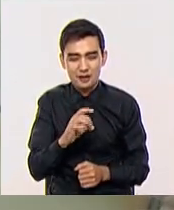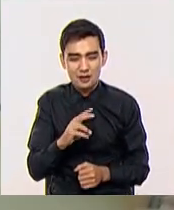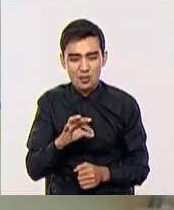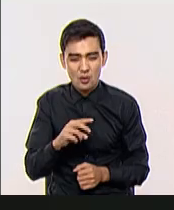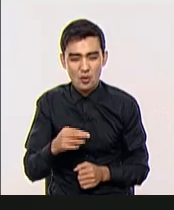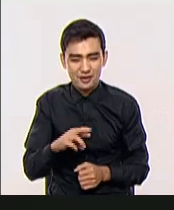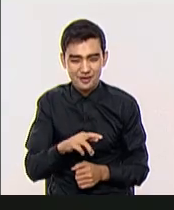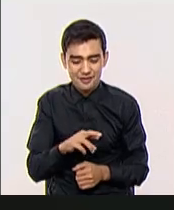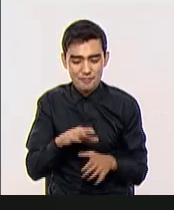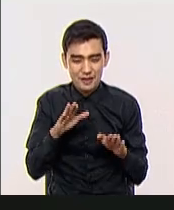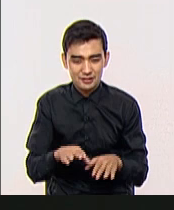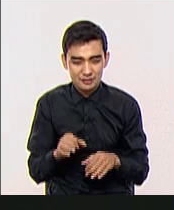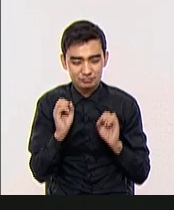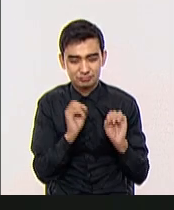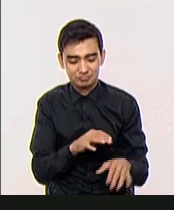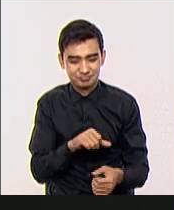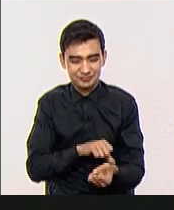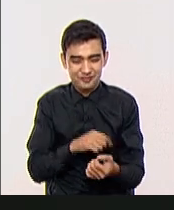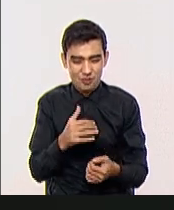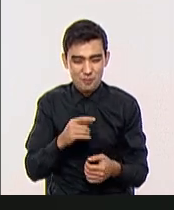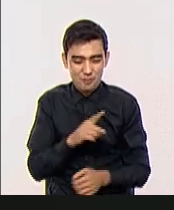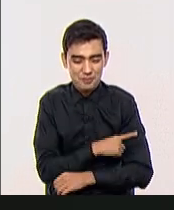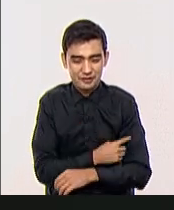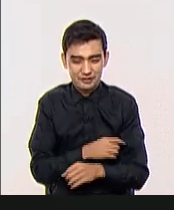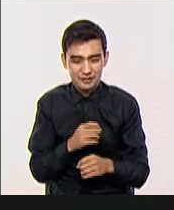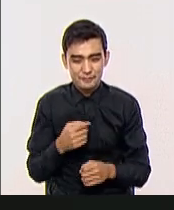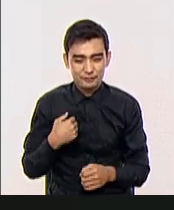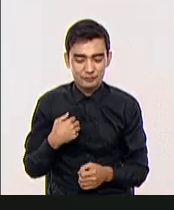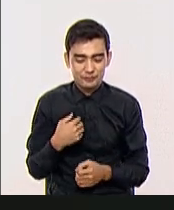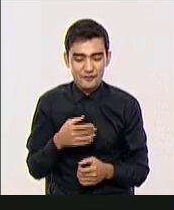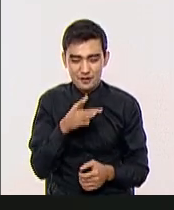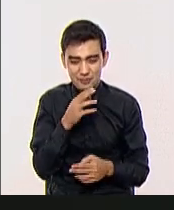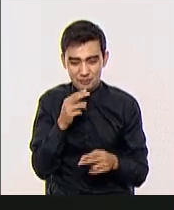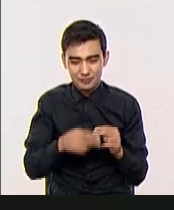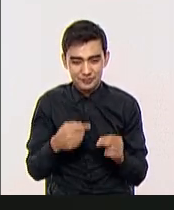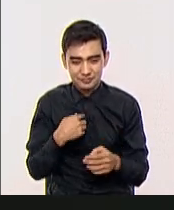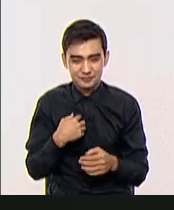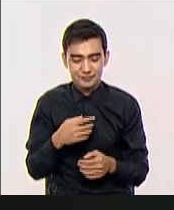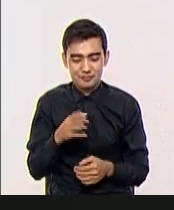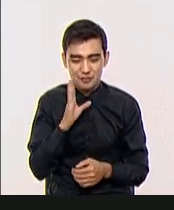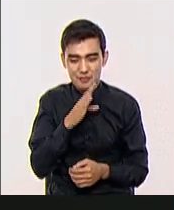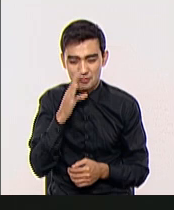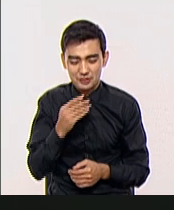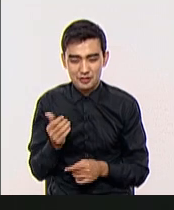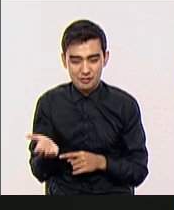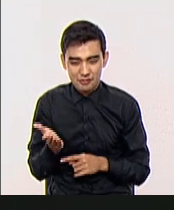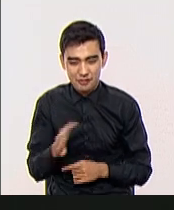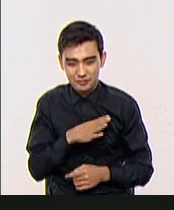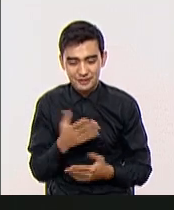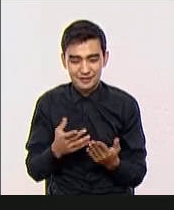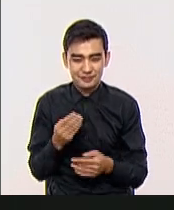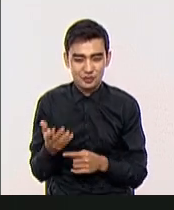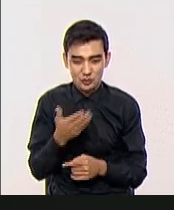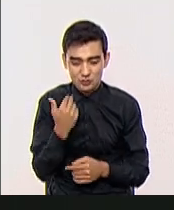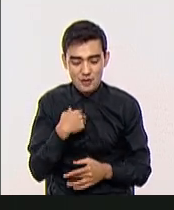емделуге әкеліпті. Почки. Уақыт өте келе тәуелді болдым. Құмарымды қандыру үшін ата-анамнан ақша сұрай беретінмін. Олар бермесе ұрлауға